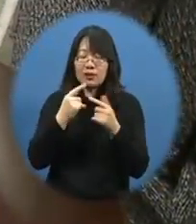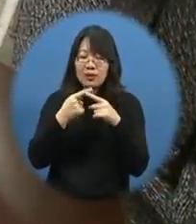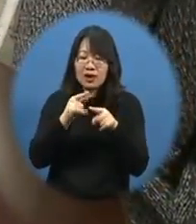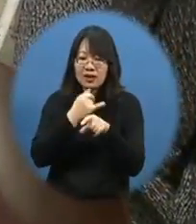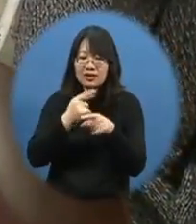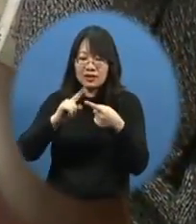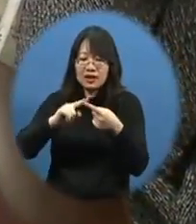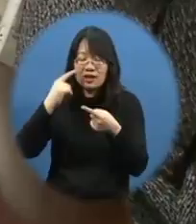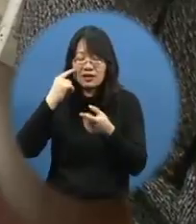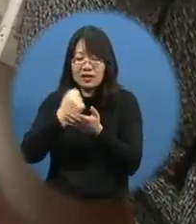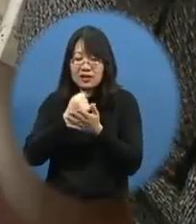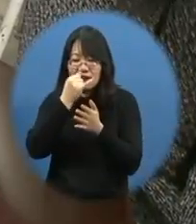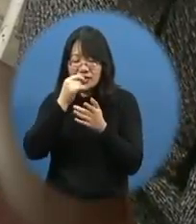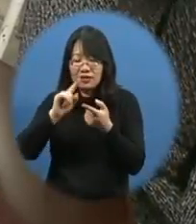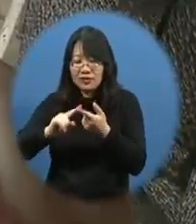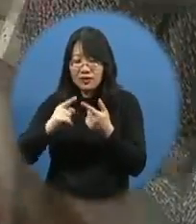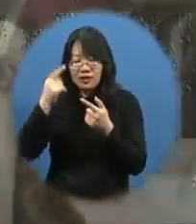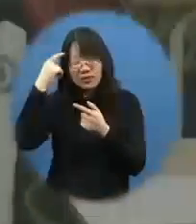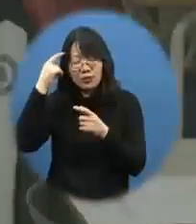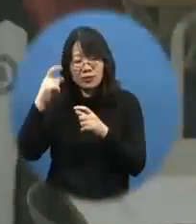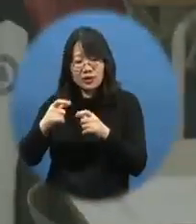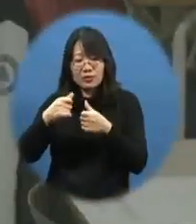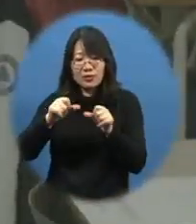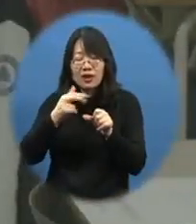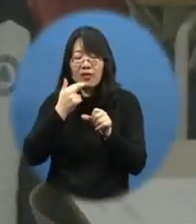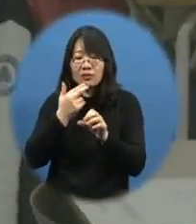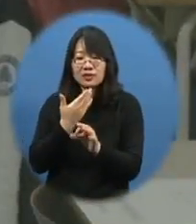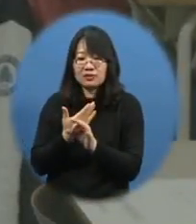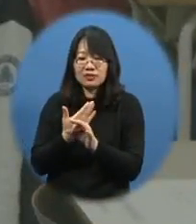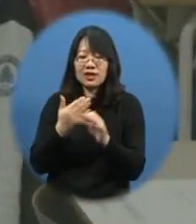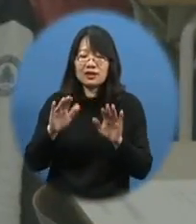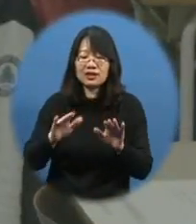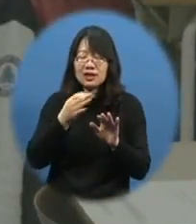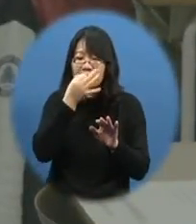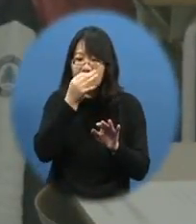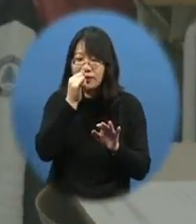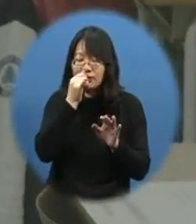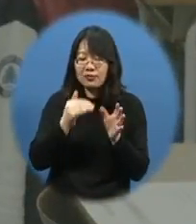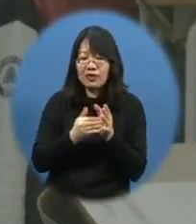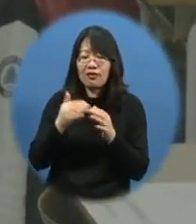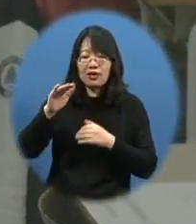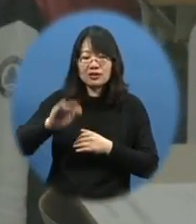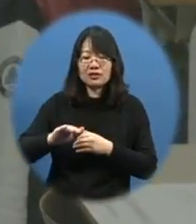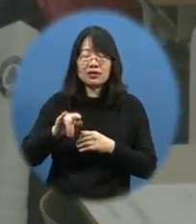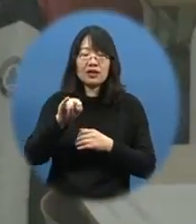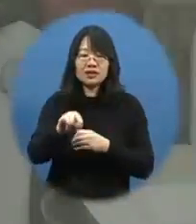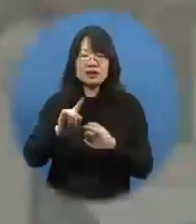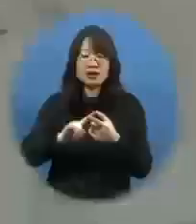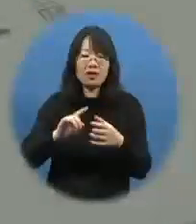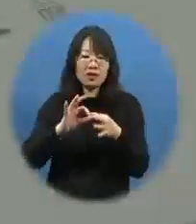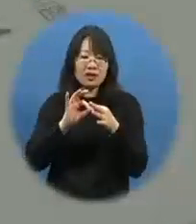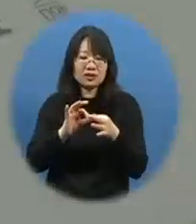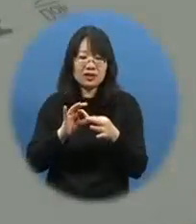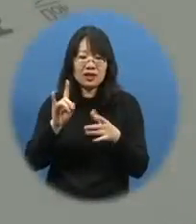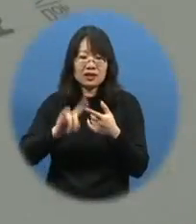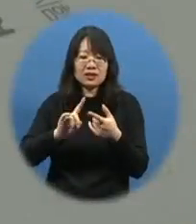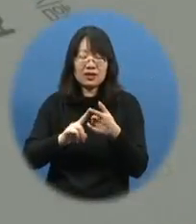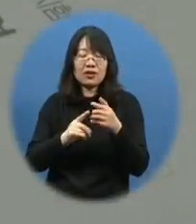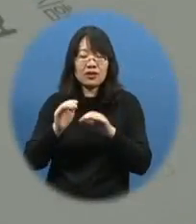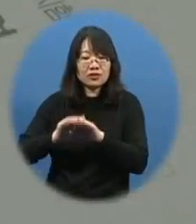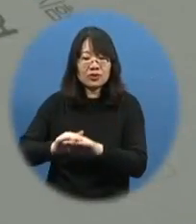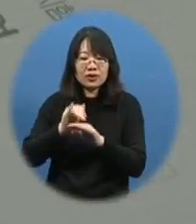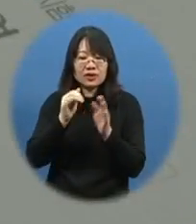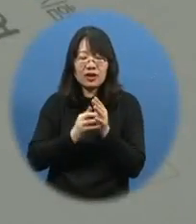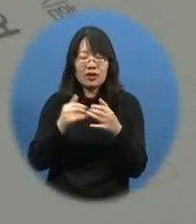것으로 생각했던 그 고정관념을 깨지 않고서는 힘들거든요. 근데 이와 같은 상태를 그대로